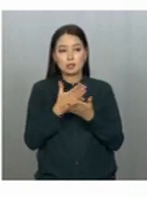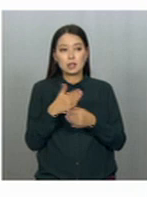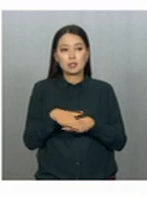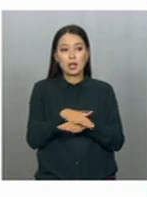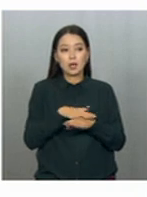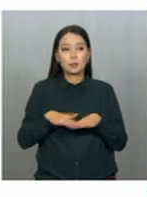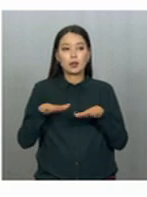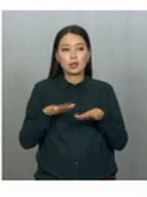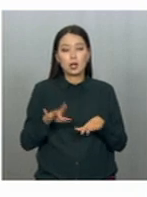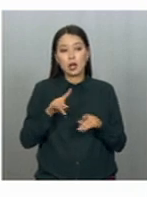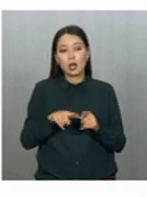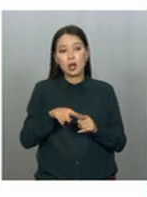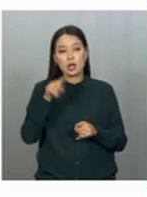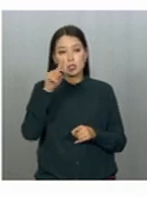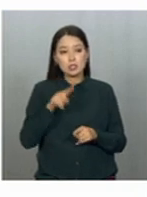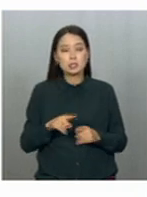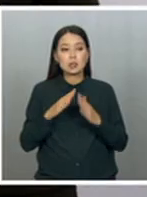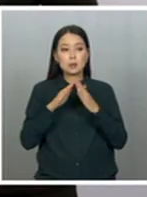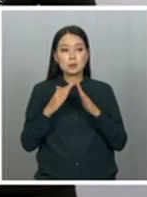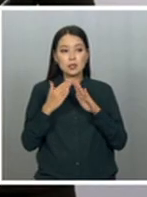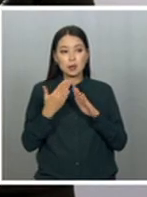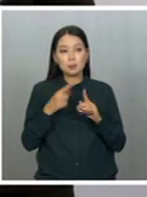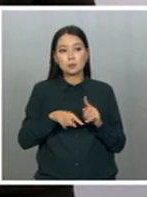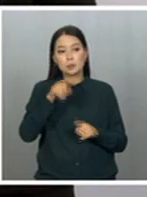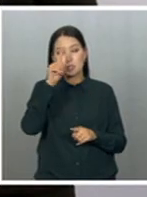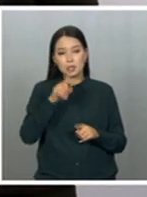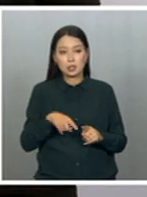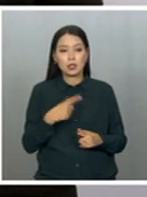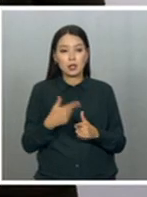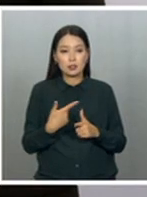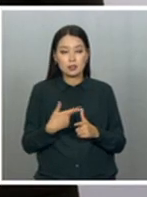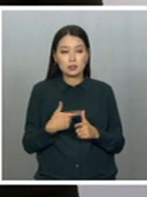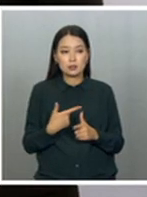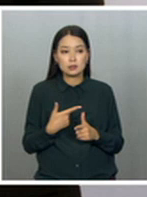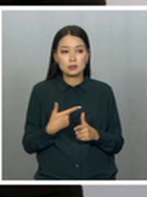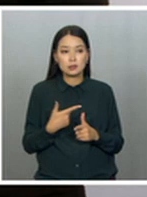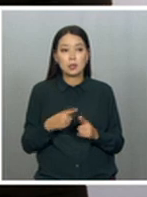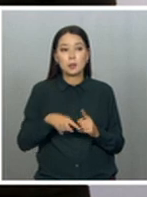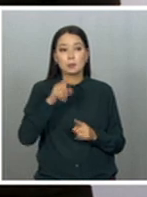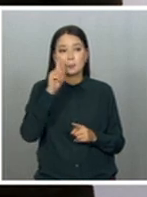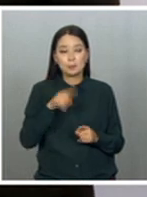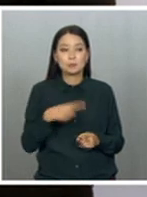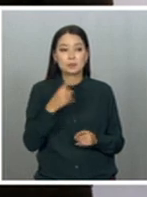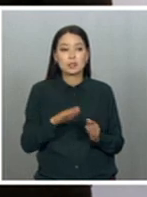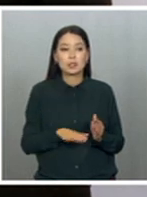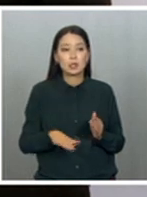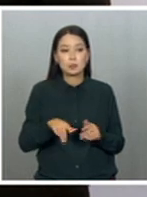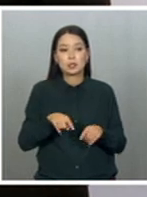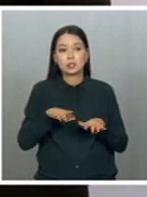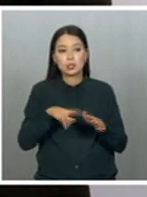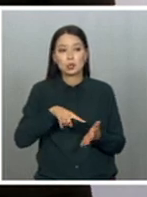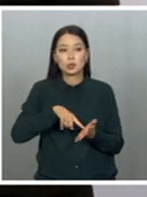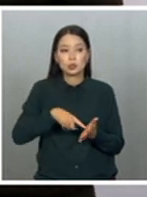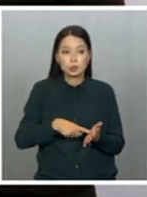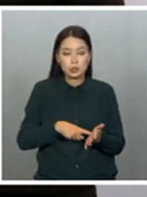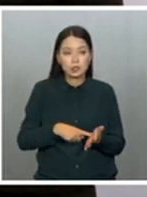жазықтықтарының арақашықтығы қиық пирамиданың биіктігі деп аталады. Биіктік бір табанының кез